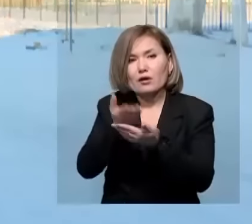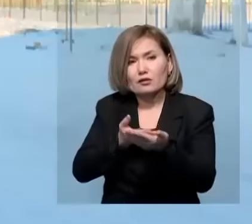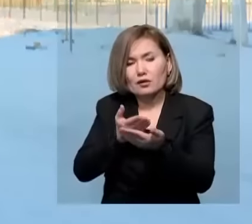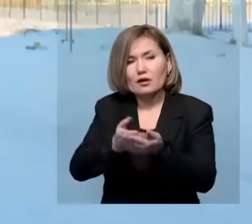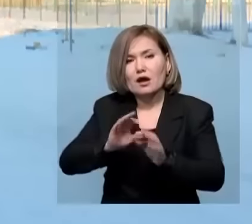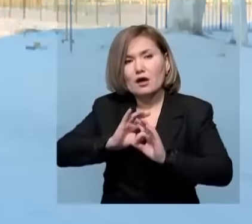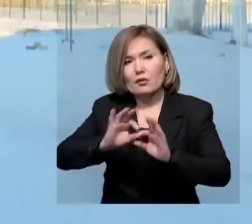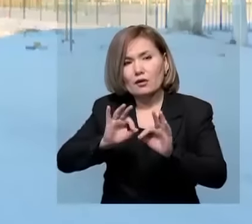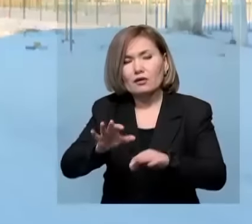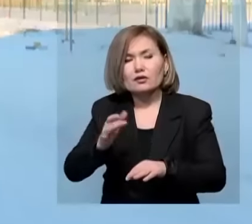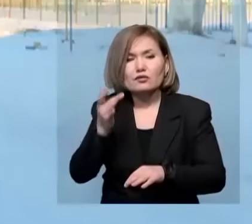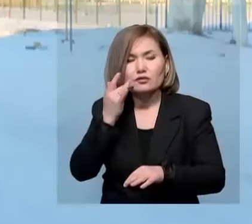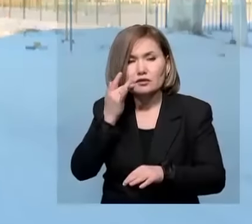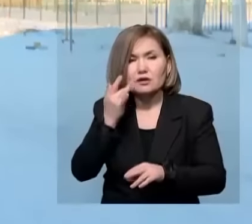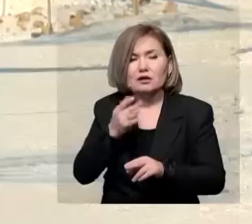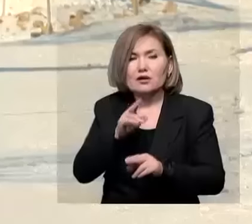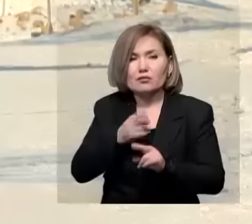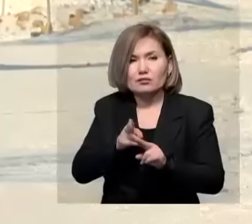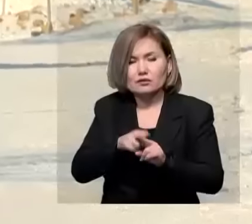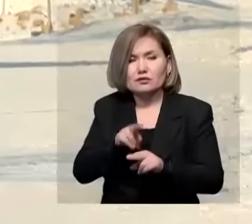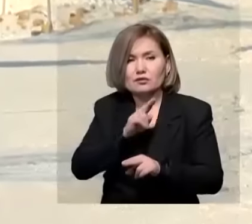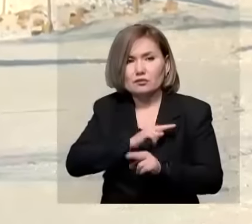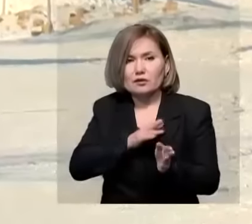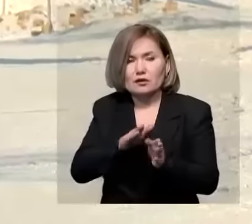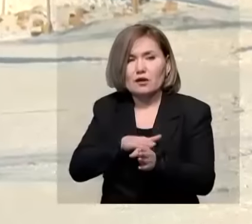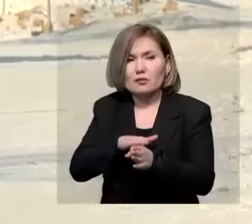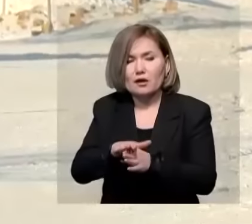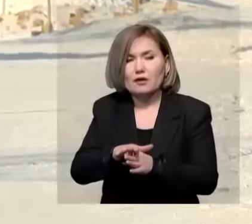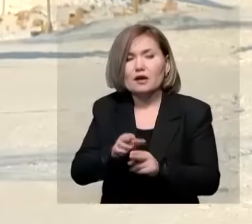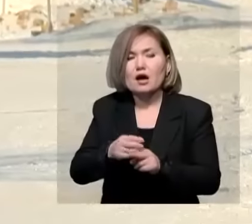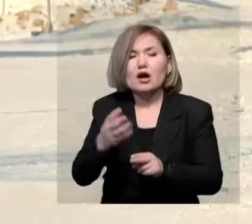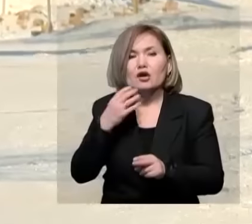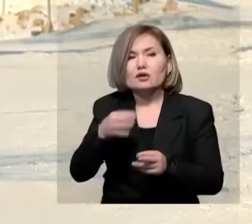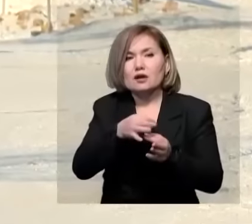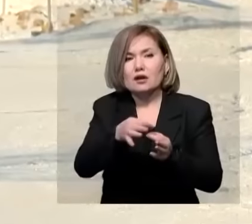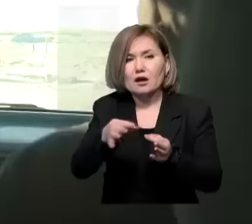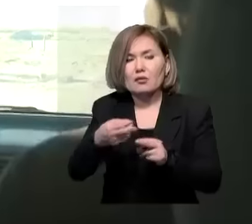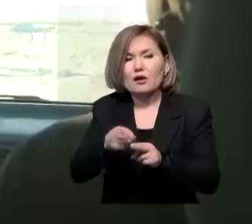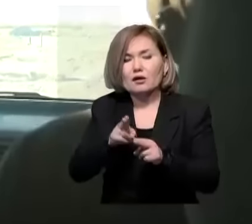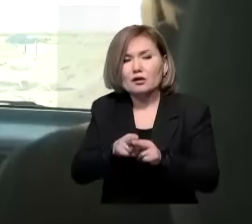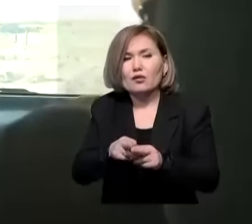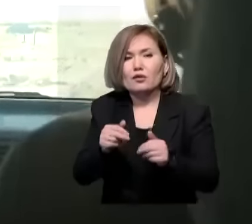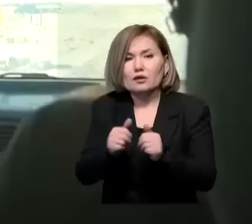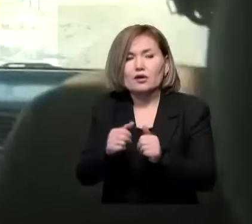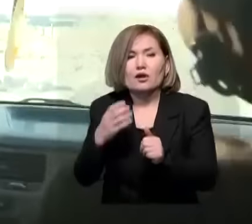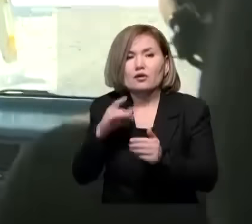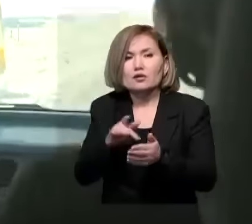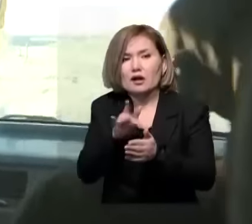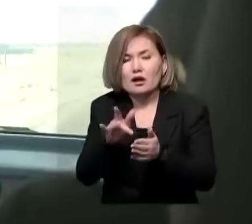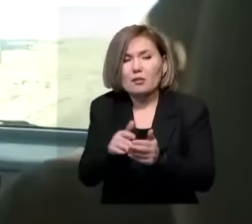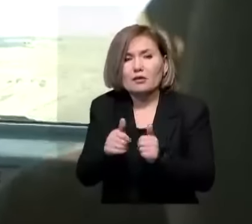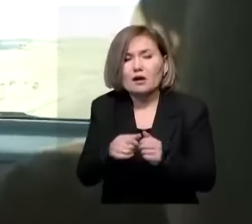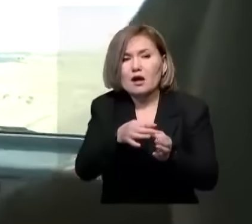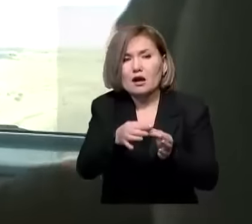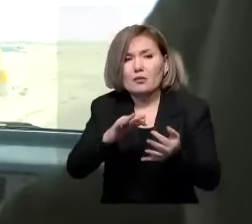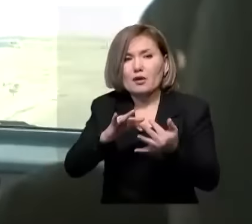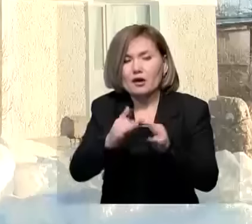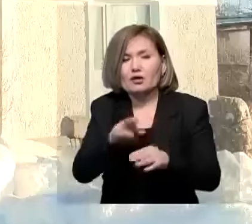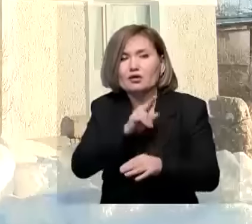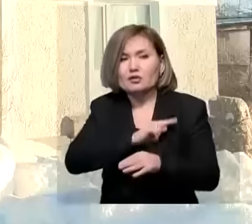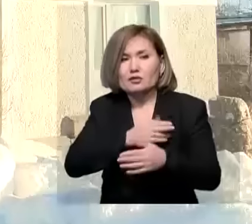бар азамат пен азаматшалармен жұмыс атқарылады. Талап елді мекені Қызылорда Жезқазған тас жолы бойында орналасқан. Сол себепті жол қауіпсіздігін бақылауда